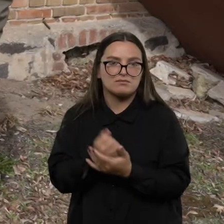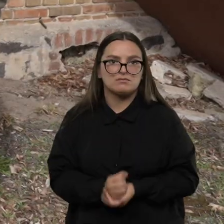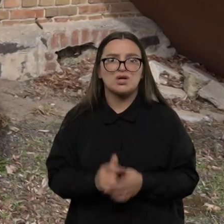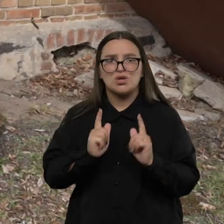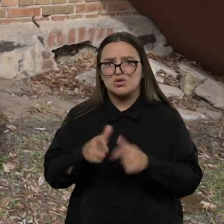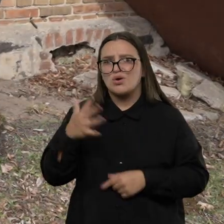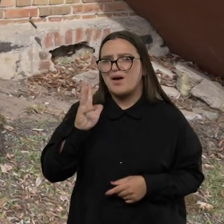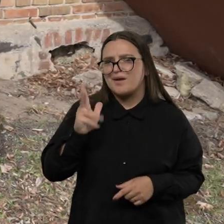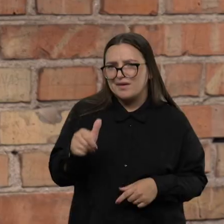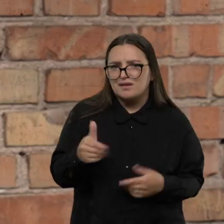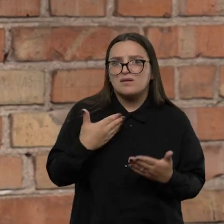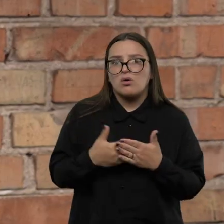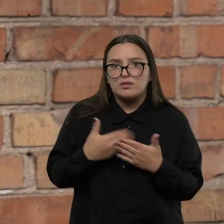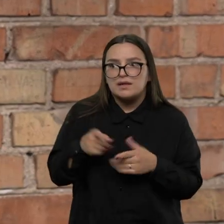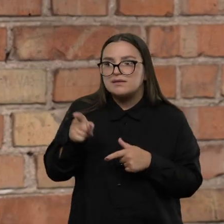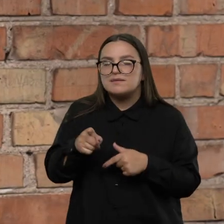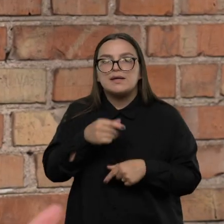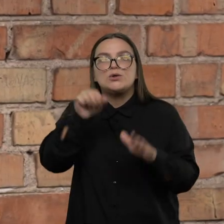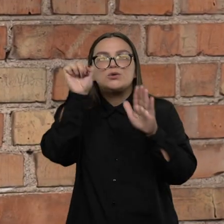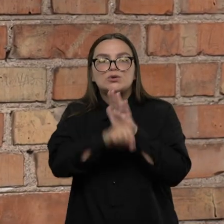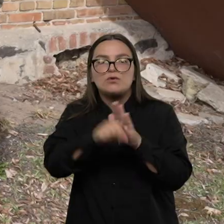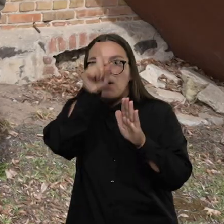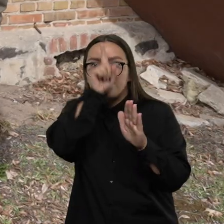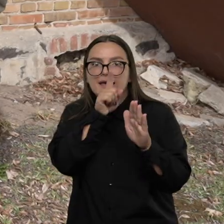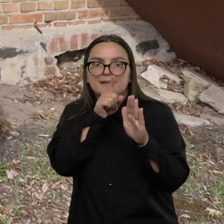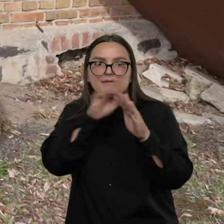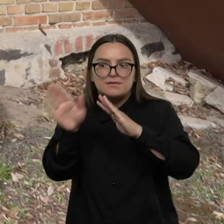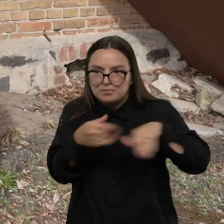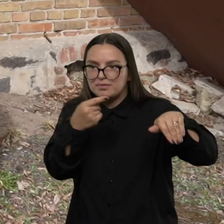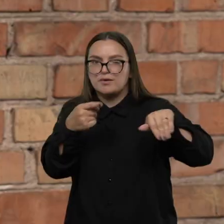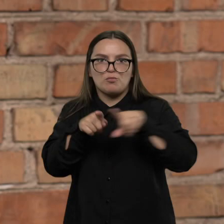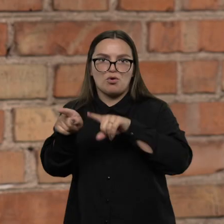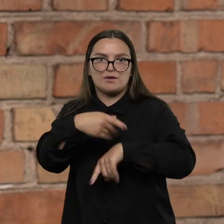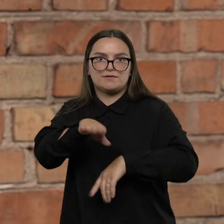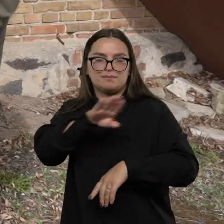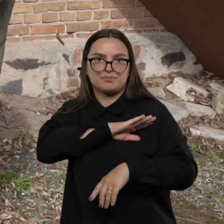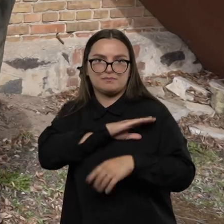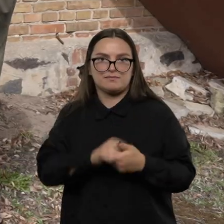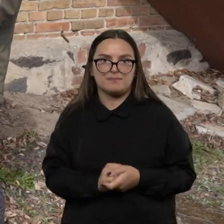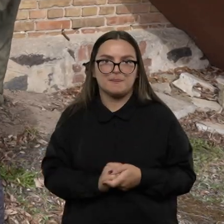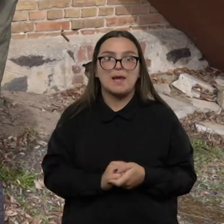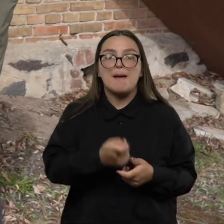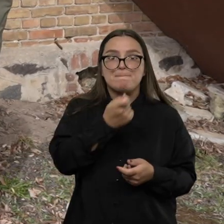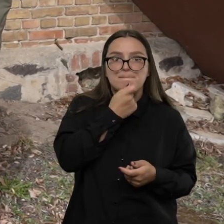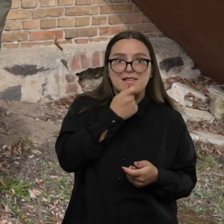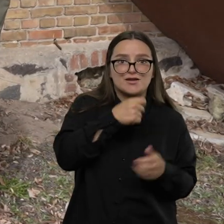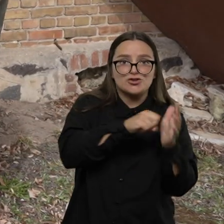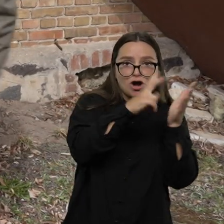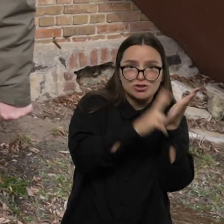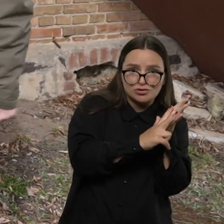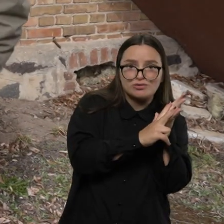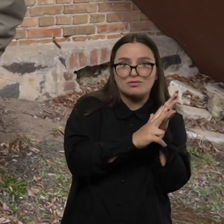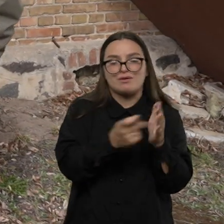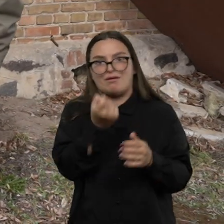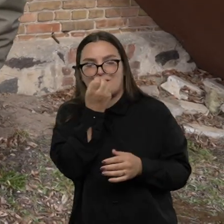atrodytų keista, nes jis žuvo praėjus mėnesiui. Labai arti. Taip. Balandžio 18, gegužės 18.